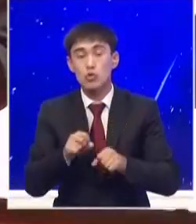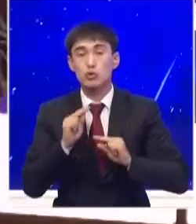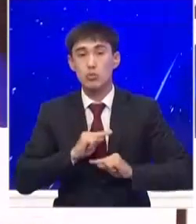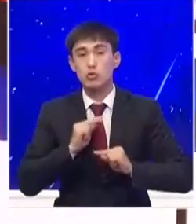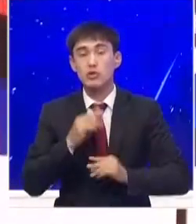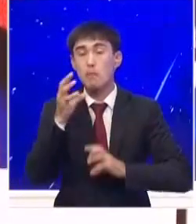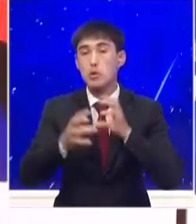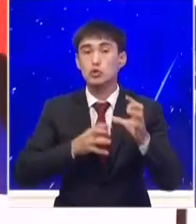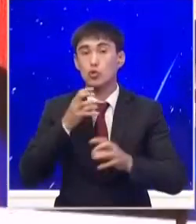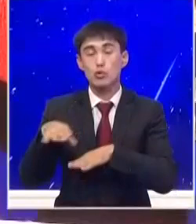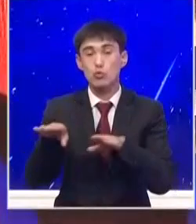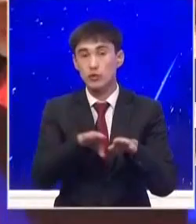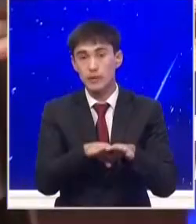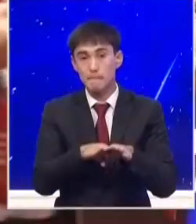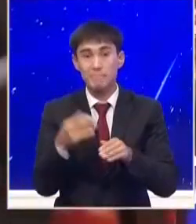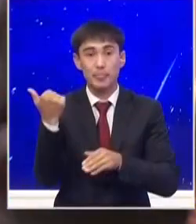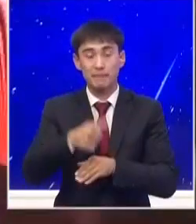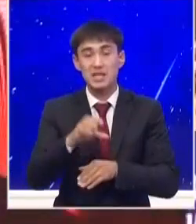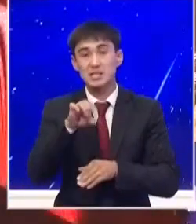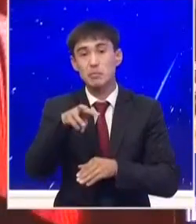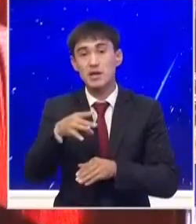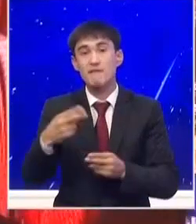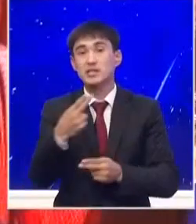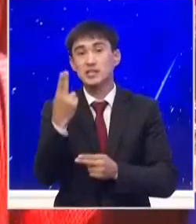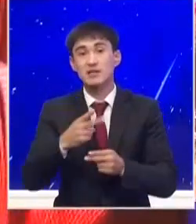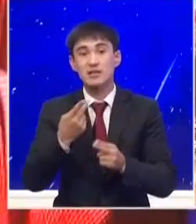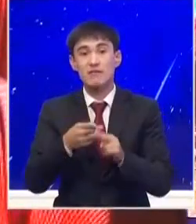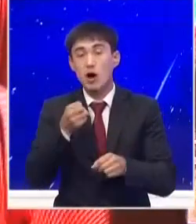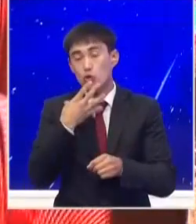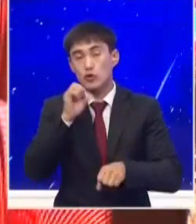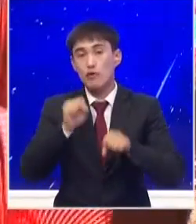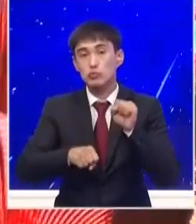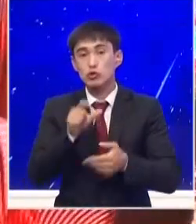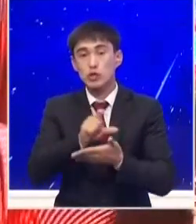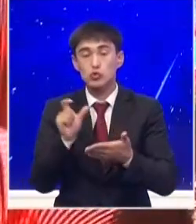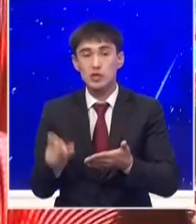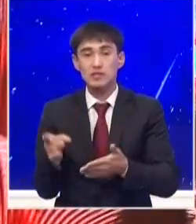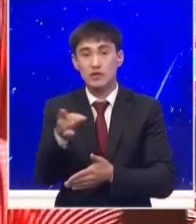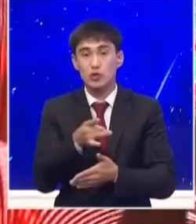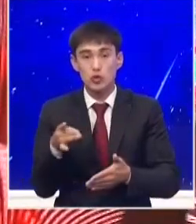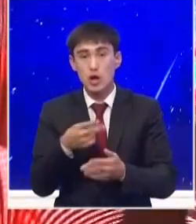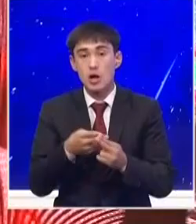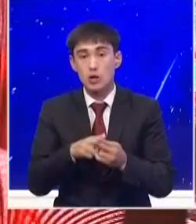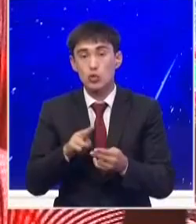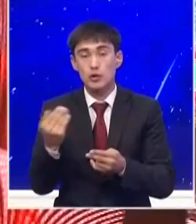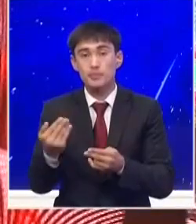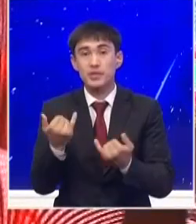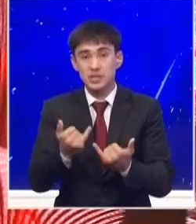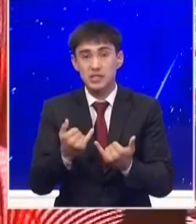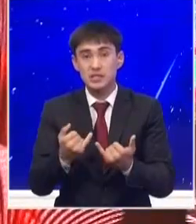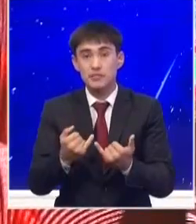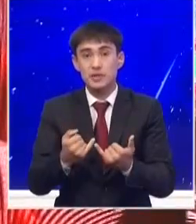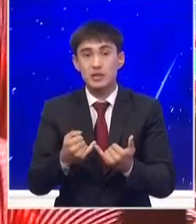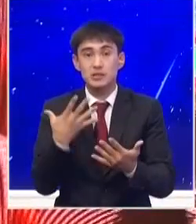работать на международном уровне. Неделя СМИ в Астане – это незаменимая возможность для журналистов региона, которые, по сути, сейчас варятся